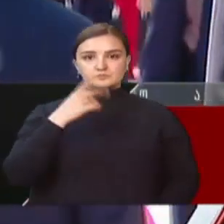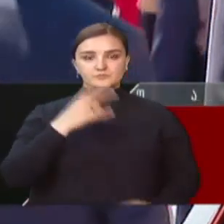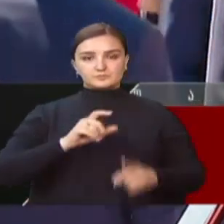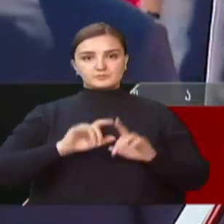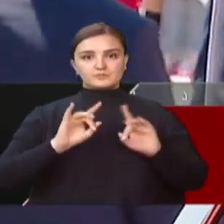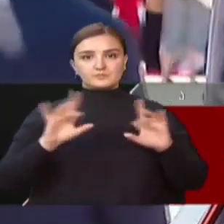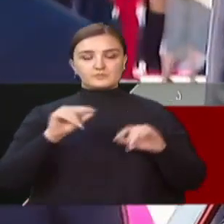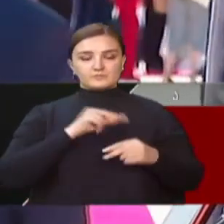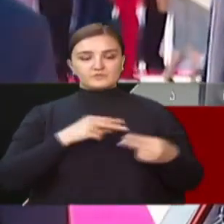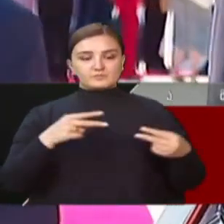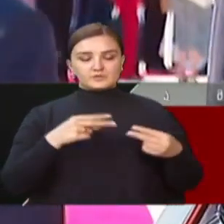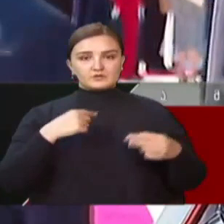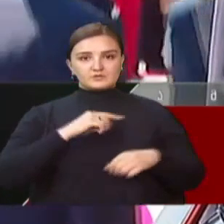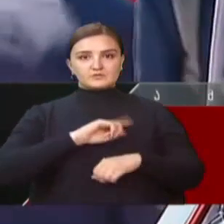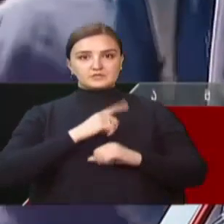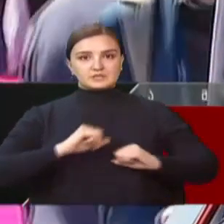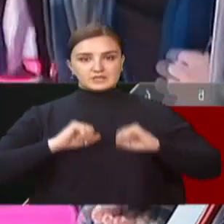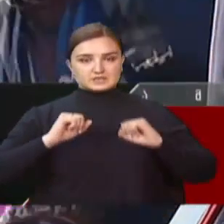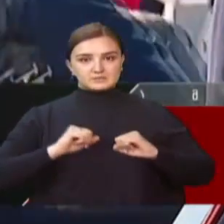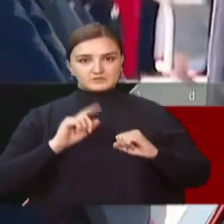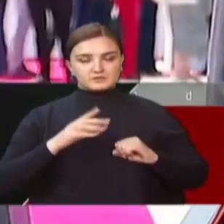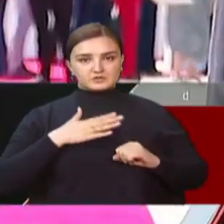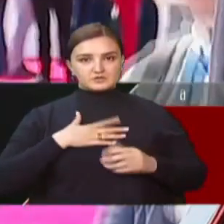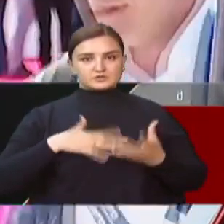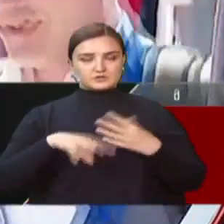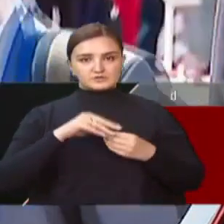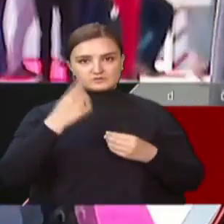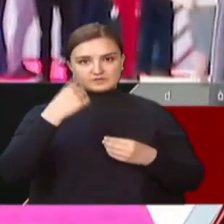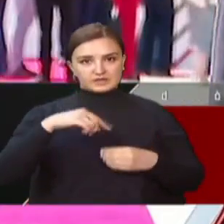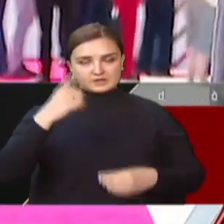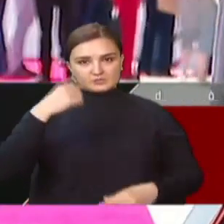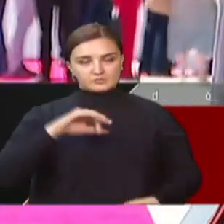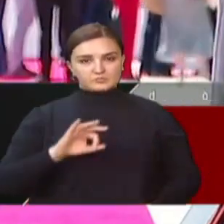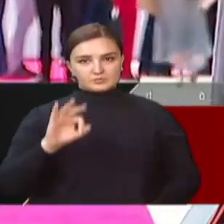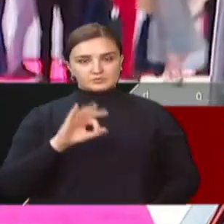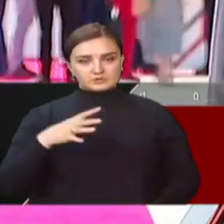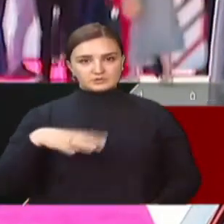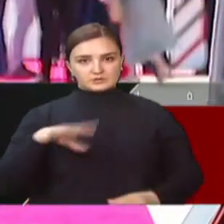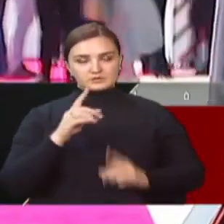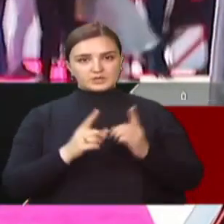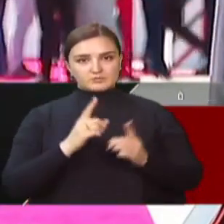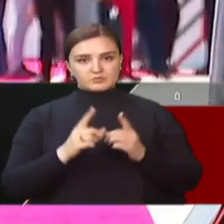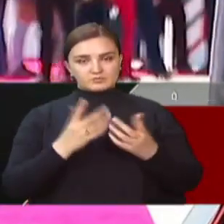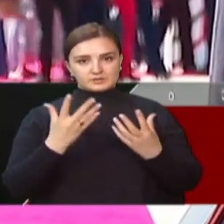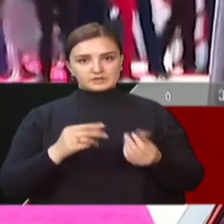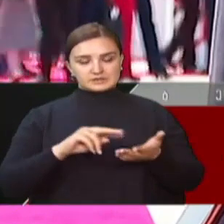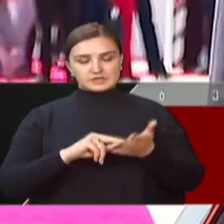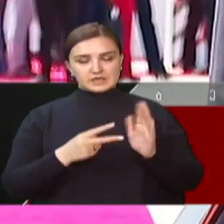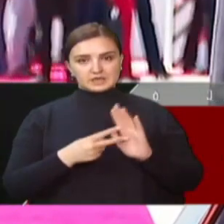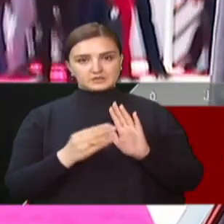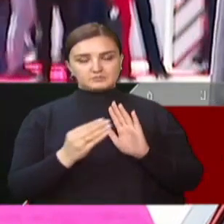ჩვენს პარტნიორებთან ჩვენს ძალისხმევაზე და ჩვენს ვალდებულებებზე ქვეყნის რეფორმების დღის